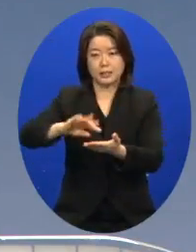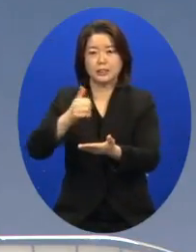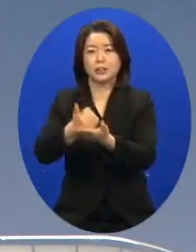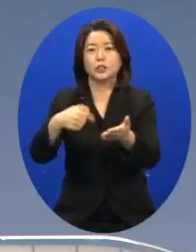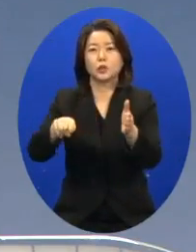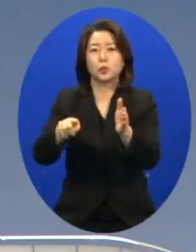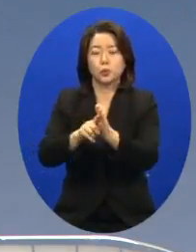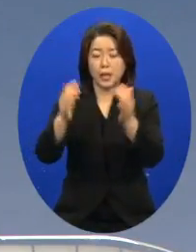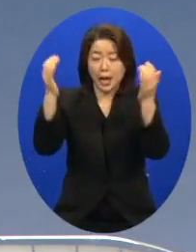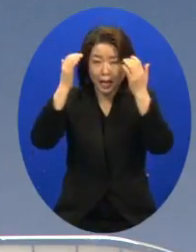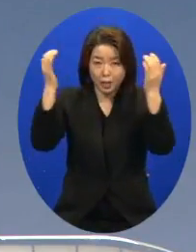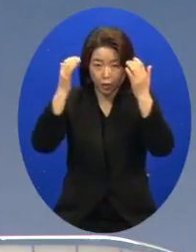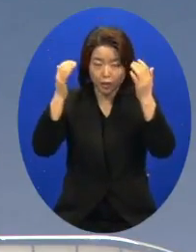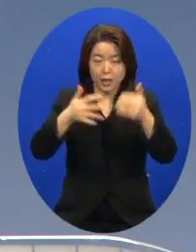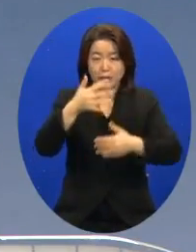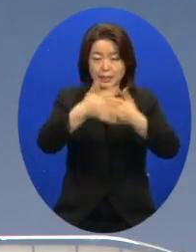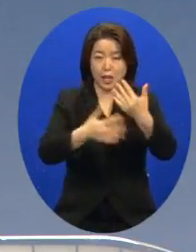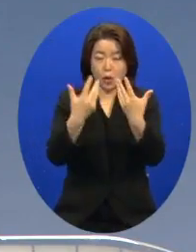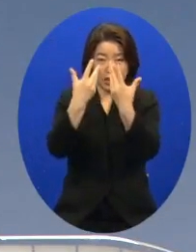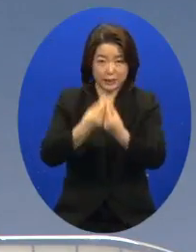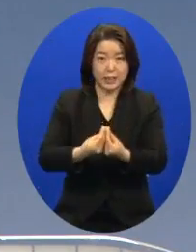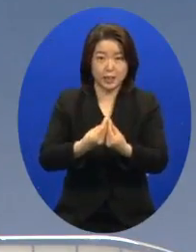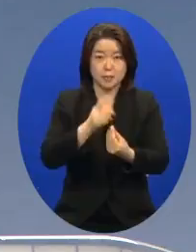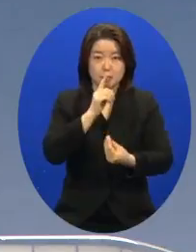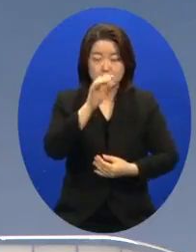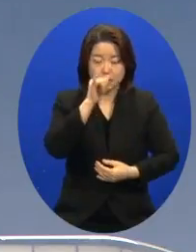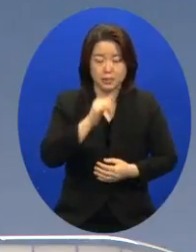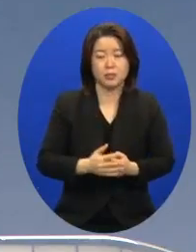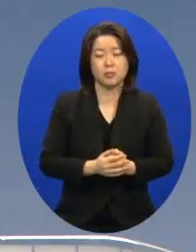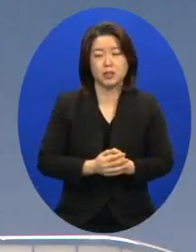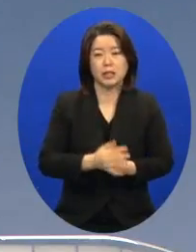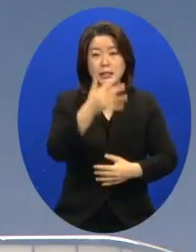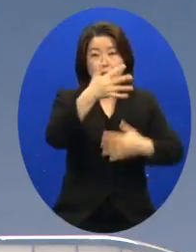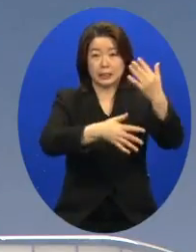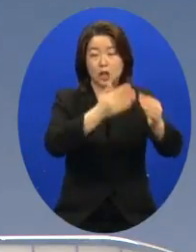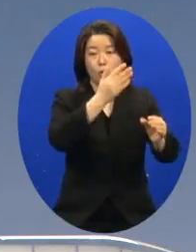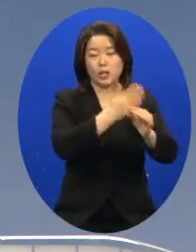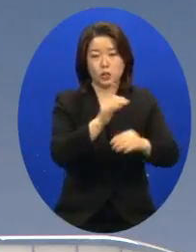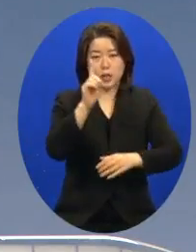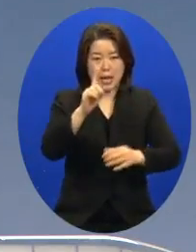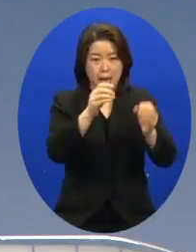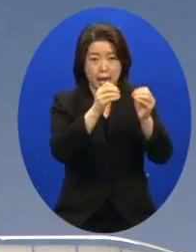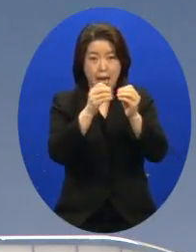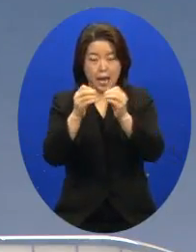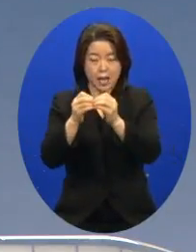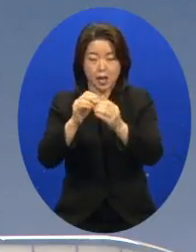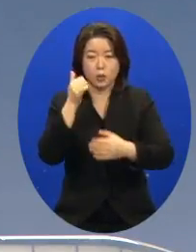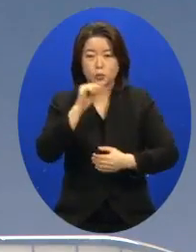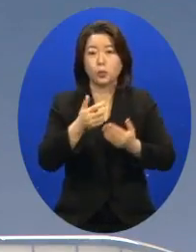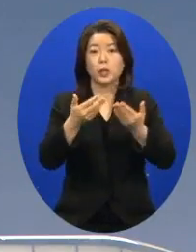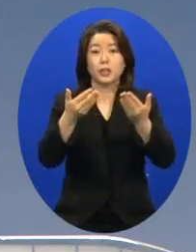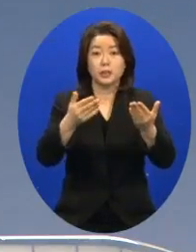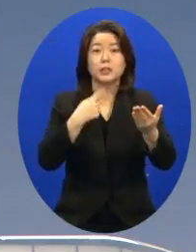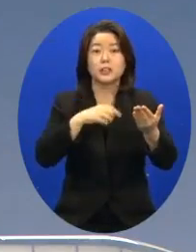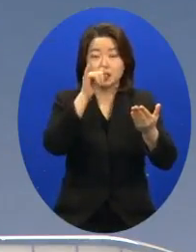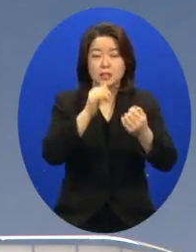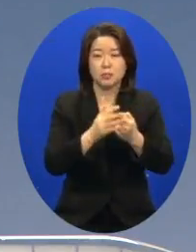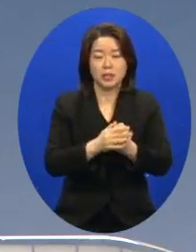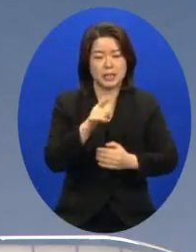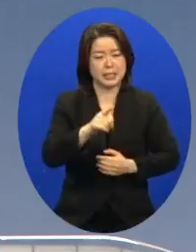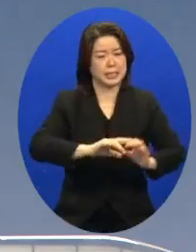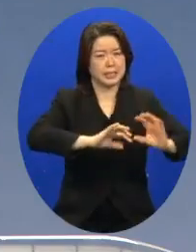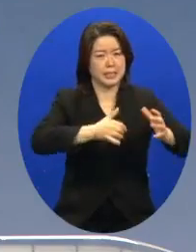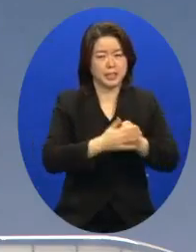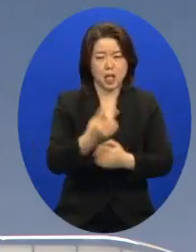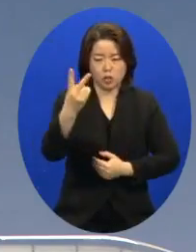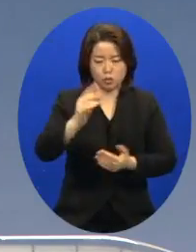권한이 라는 영화를 예를 들면서 그 영화 중에 한 구절을 소개를 했습니다 이 세상에는 두